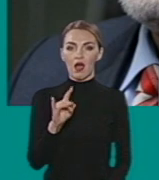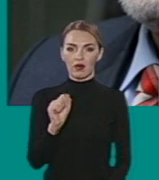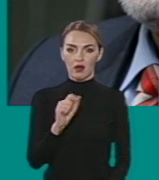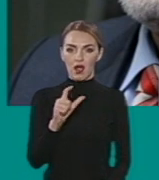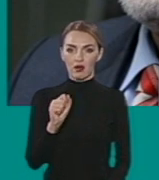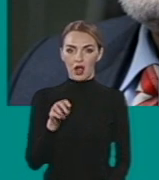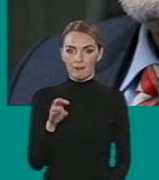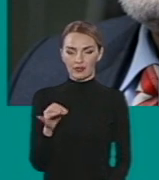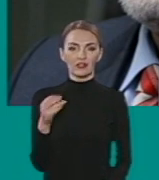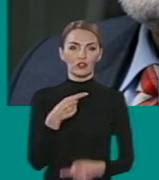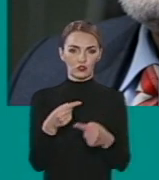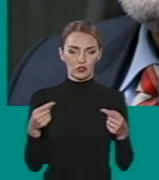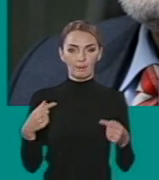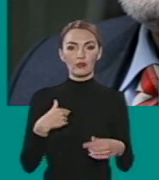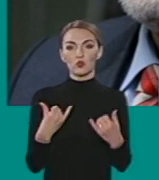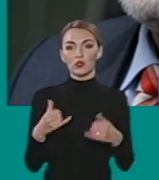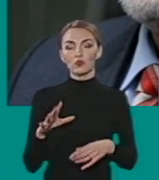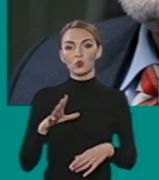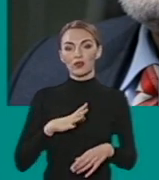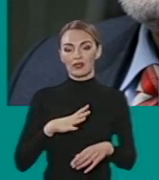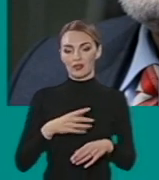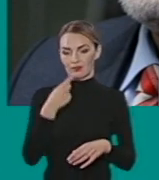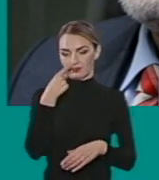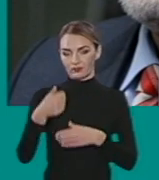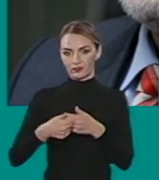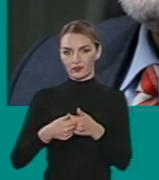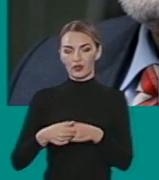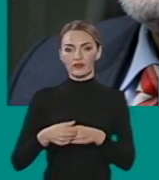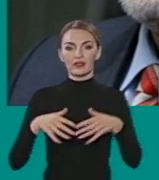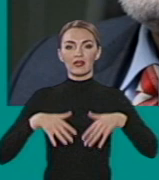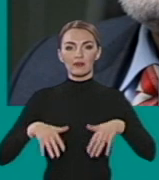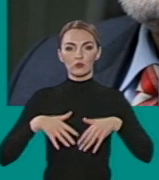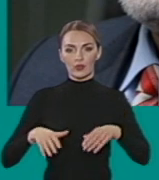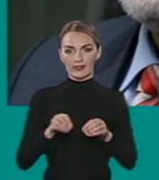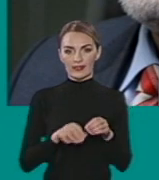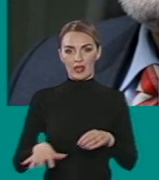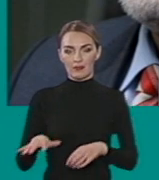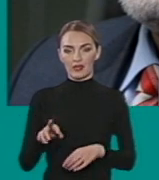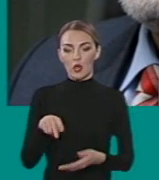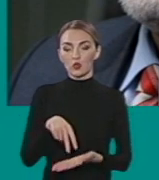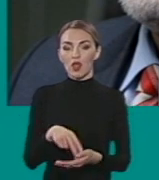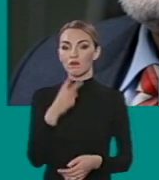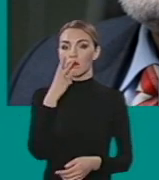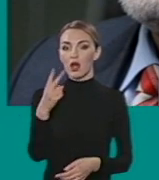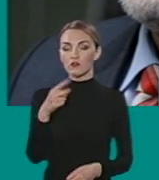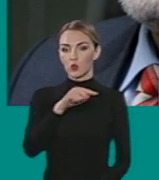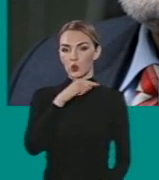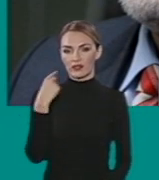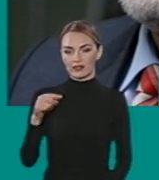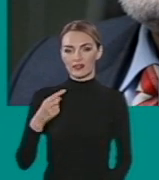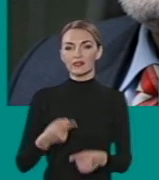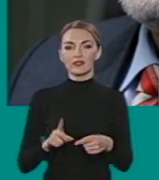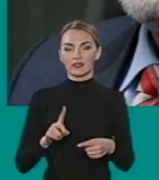інших. От ми сьогодні були буквально 600 метрів від кримської землі. От я стояв і бачив російських